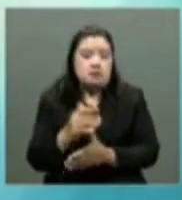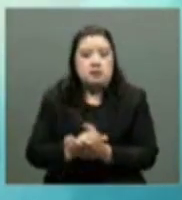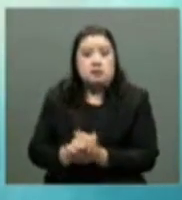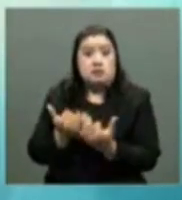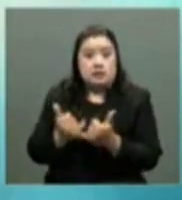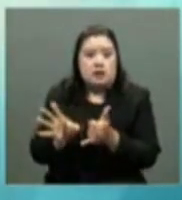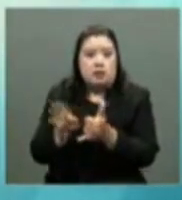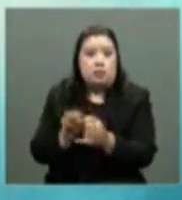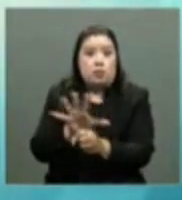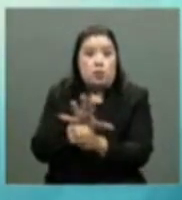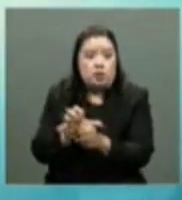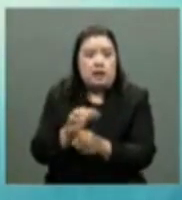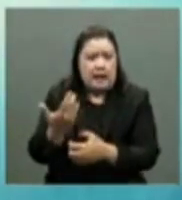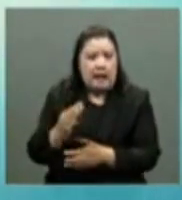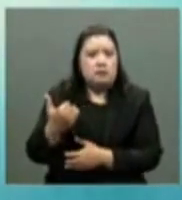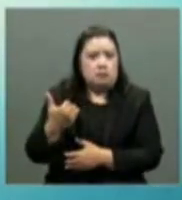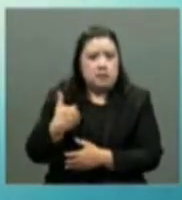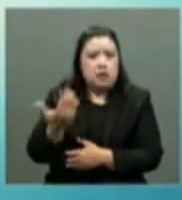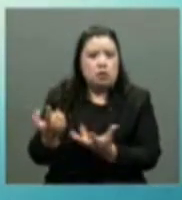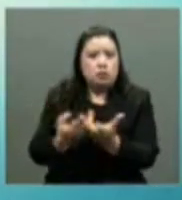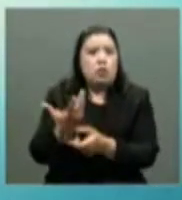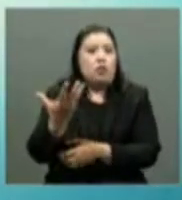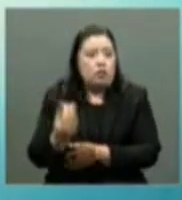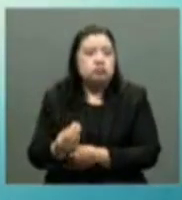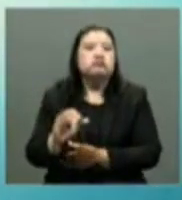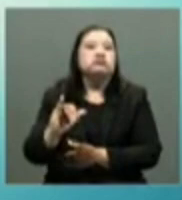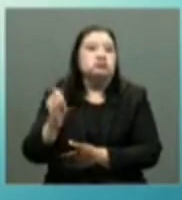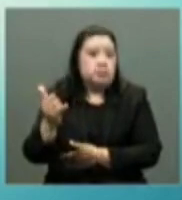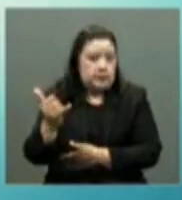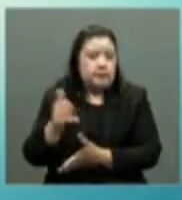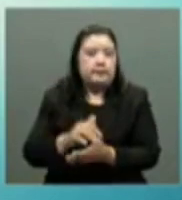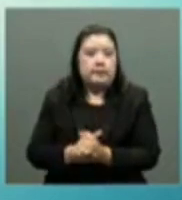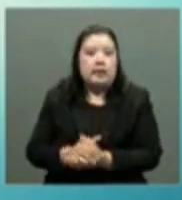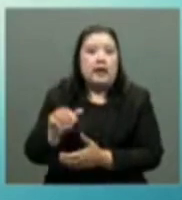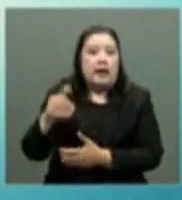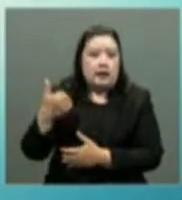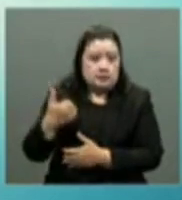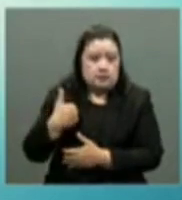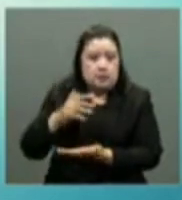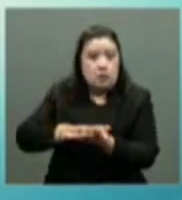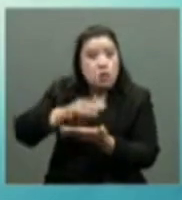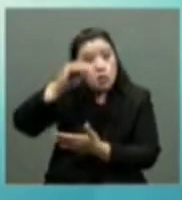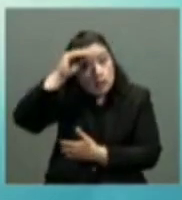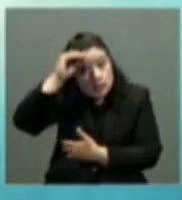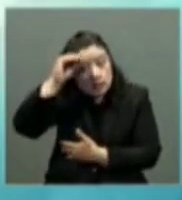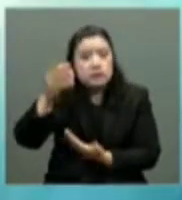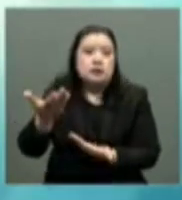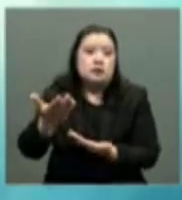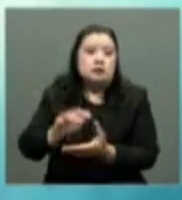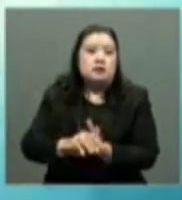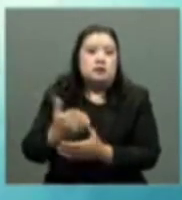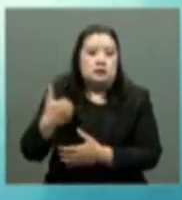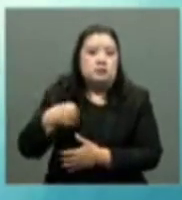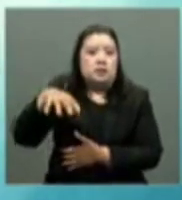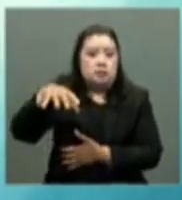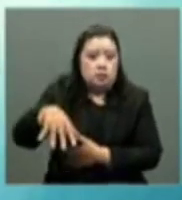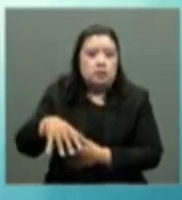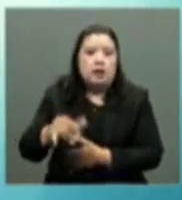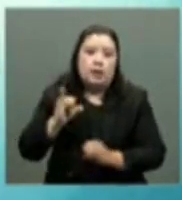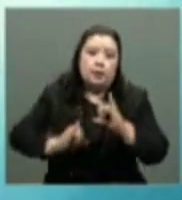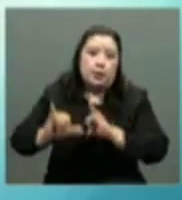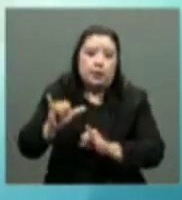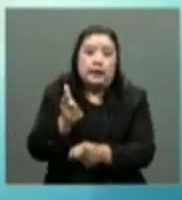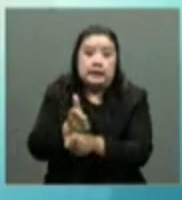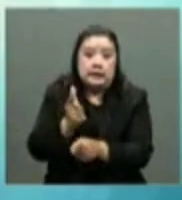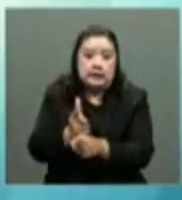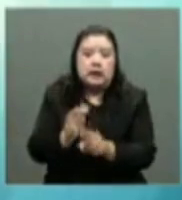แพร่ระบาดโดยรวมดีขึ้นอาจจะมีคำสั่งอนุญาตให้โรงเรียนหรือสถานรับเลี้ยงเด็กกลับมาเปิดให้บ